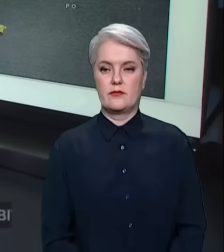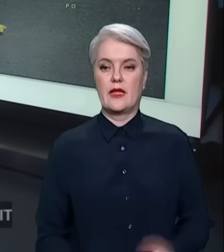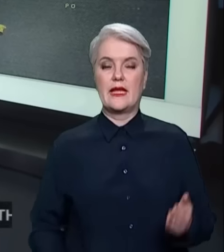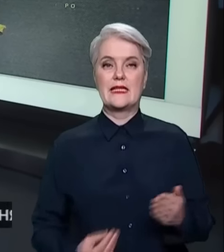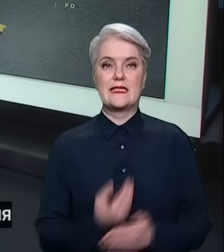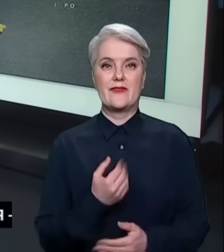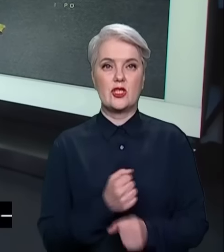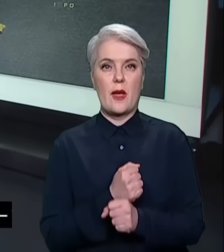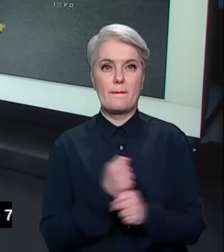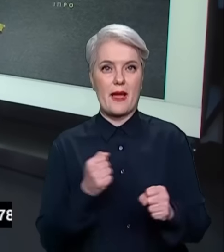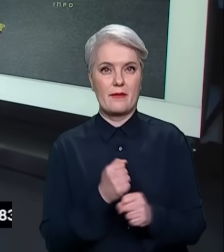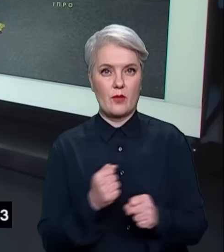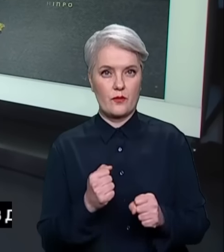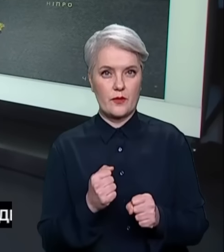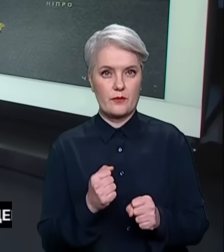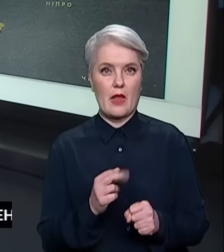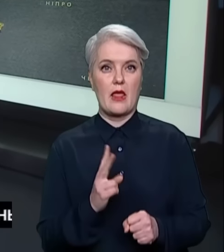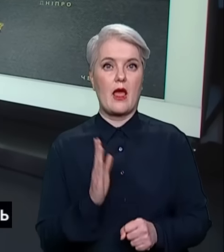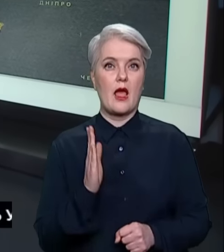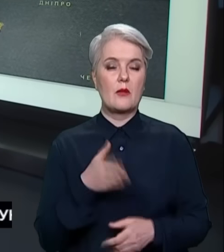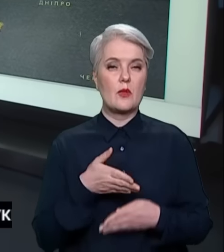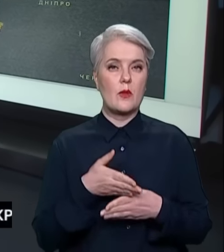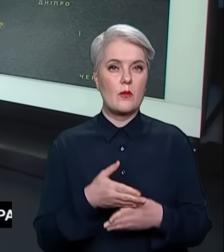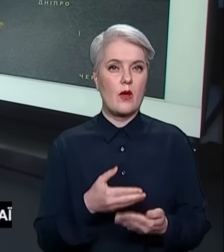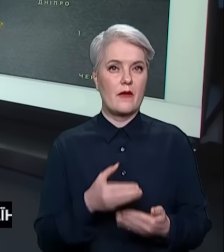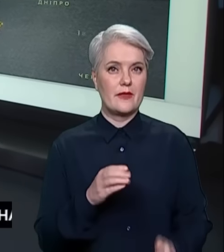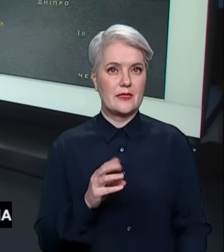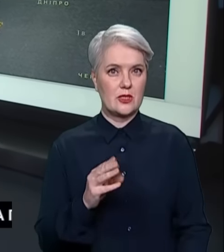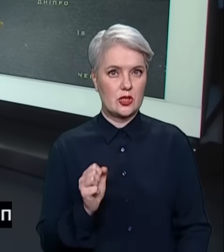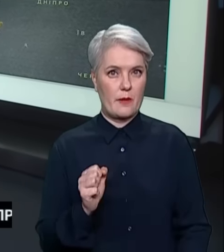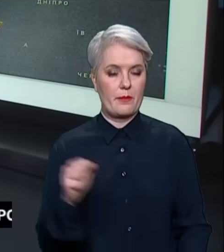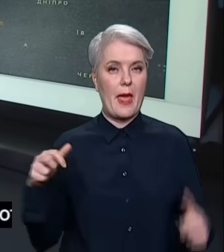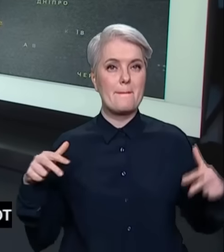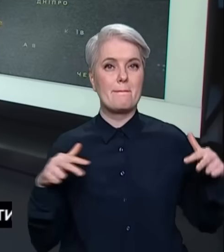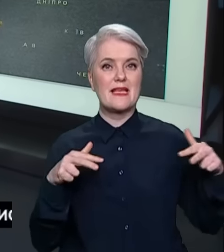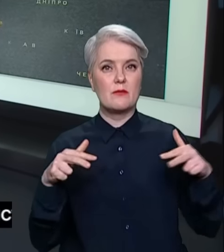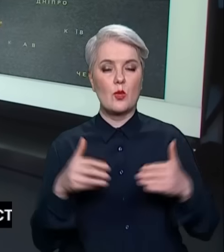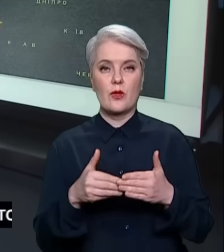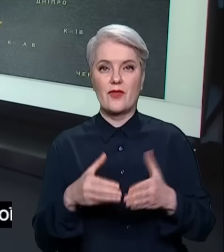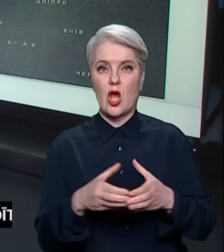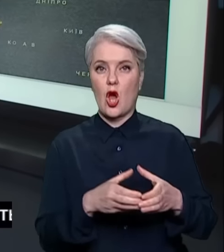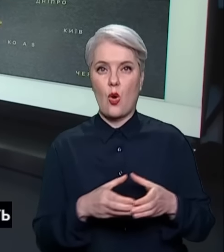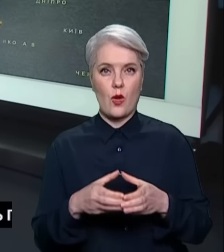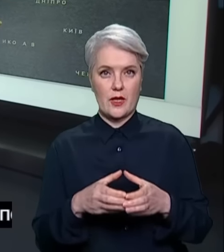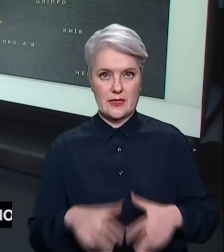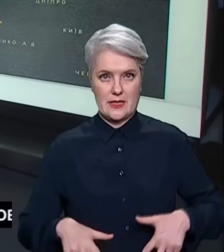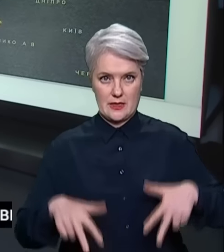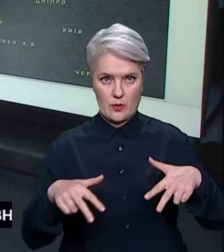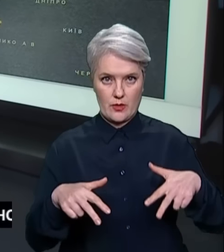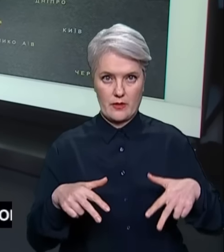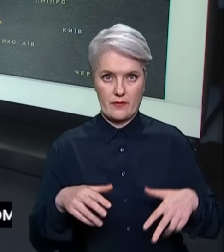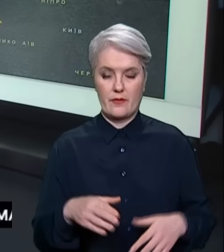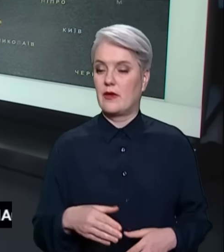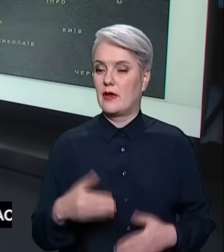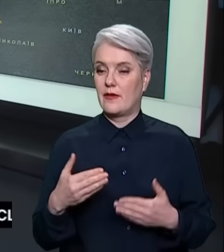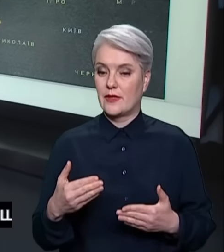Свіжа бавовна, перспективи допомоги від США і безпілотники від коаліції дронів. В Україні 22-га. Це Суспільне новини. В